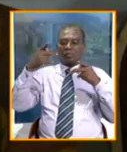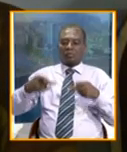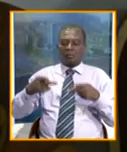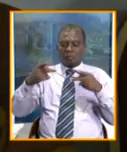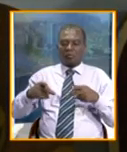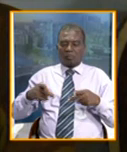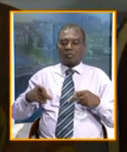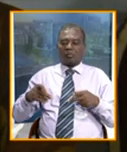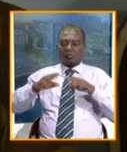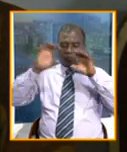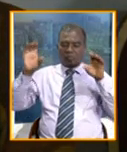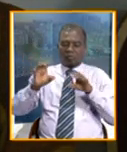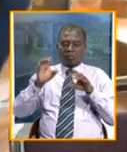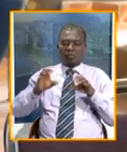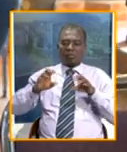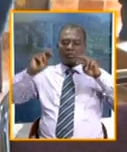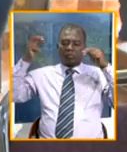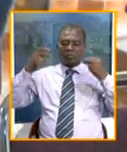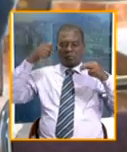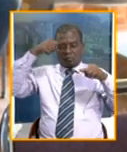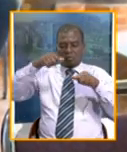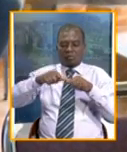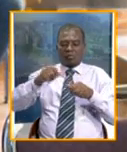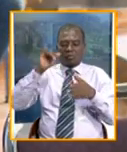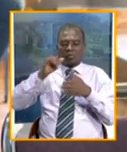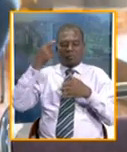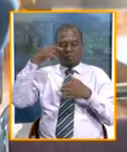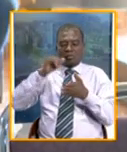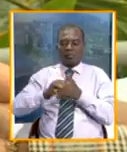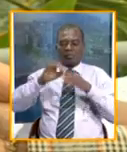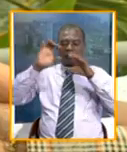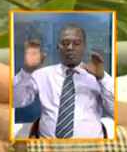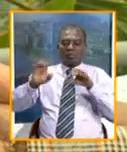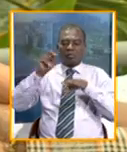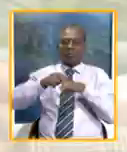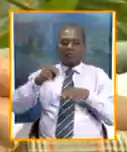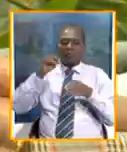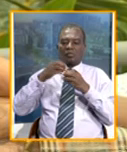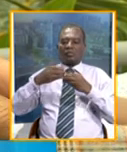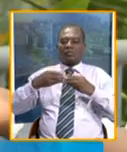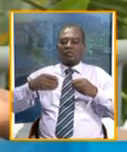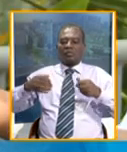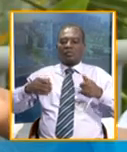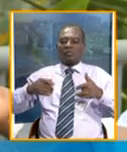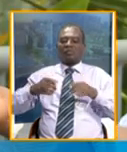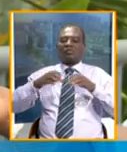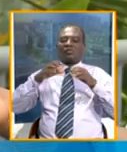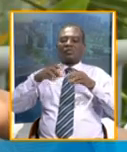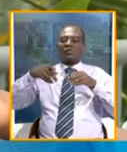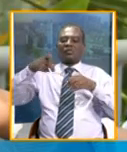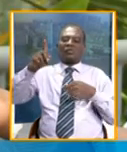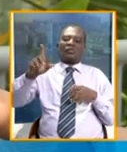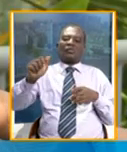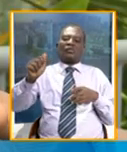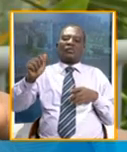présente commémoration. Le thème retenu pour cette célébration, c'est la pollution plastique. Tout n'est pas